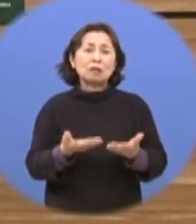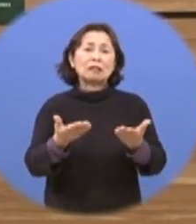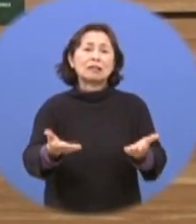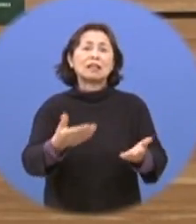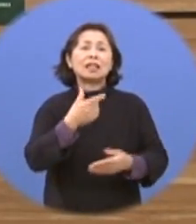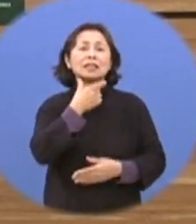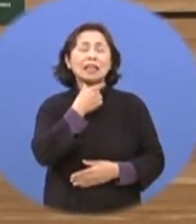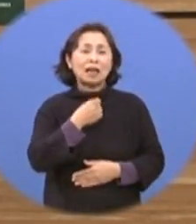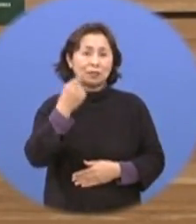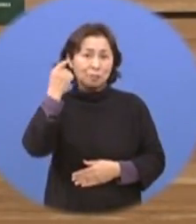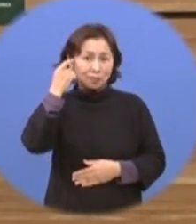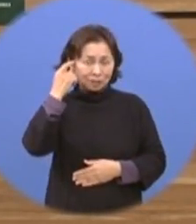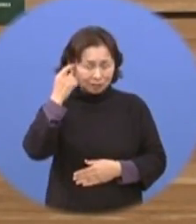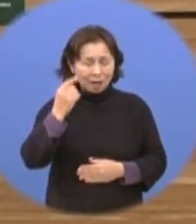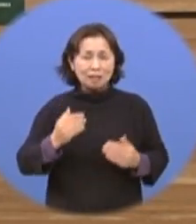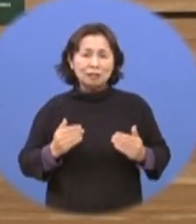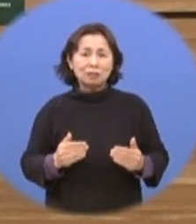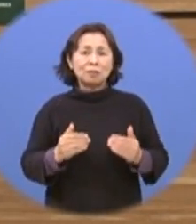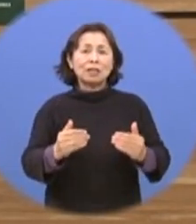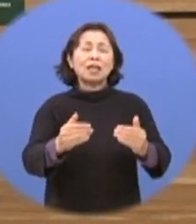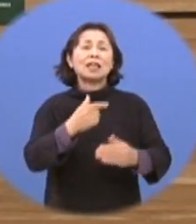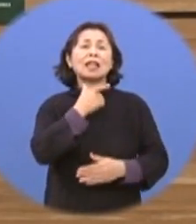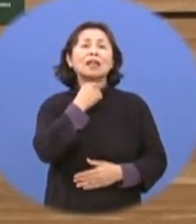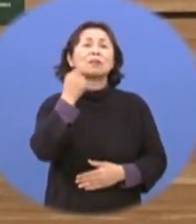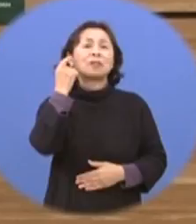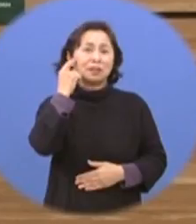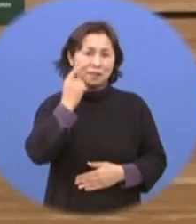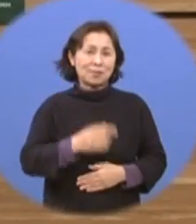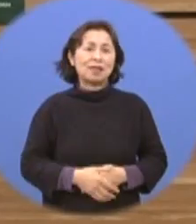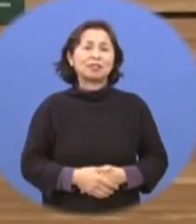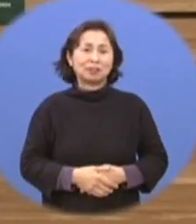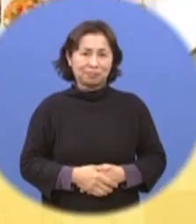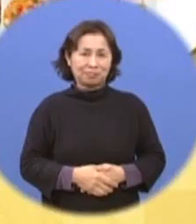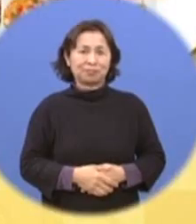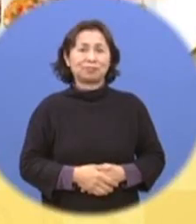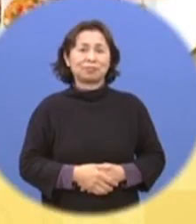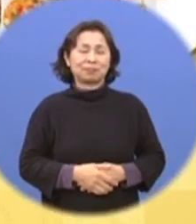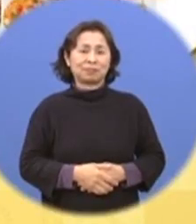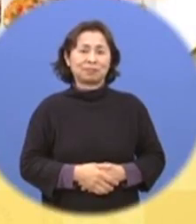和歌山持病の推進を進めていきたいと思っております